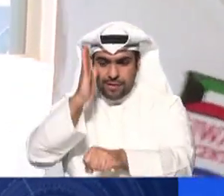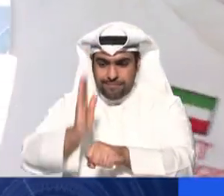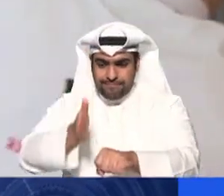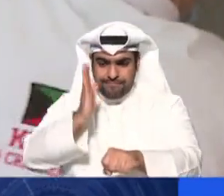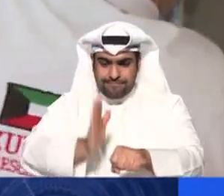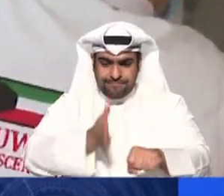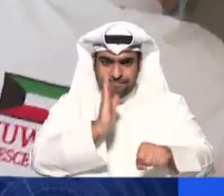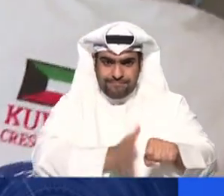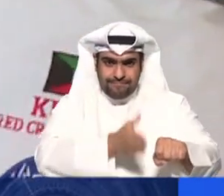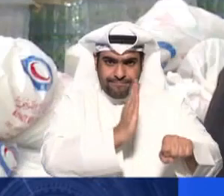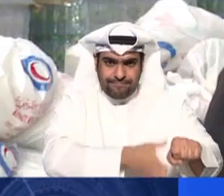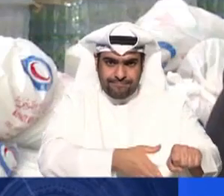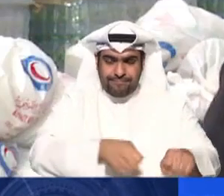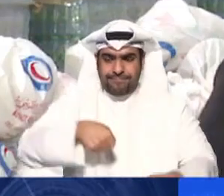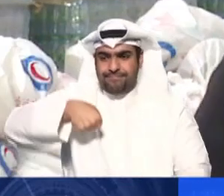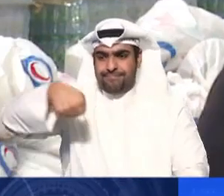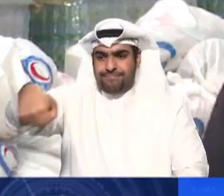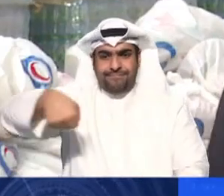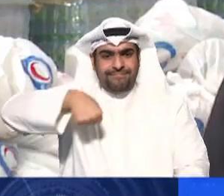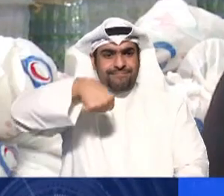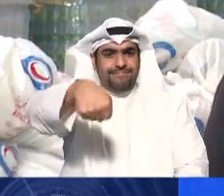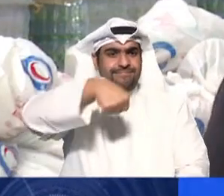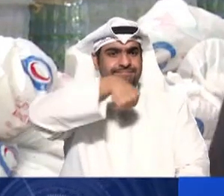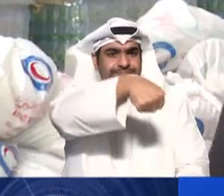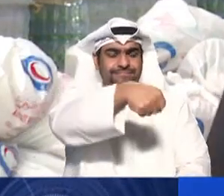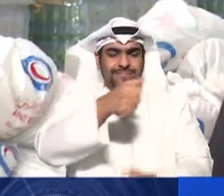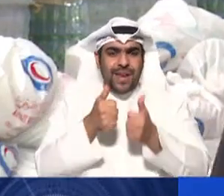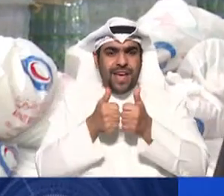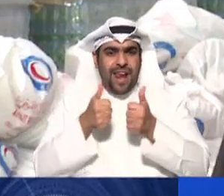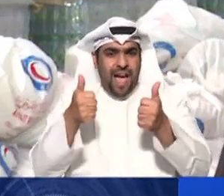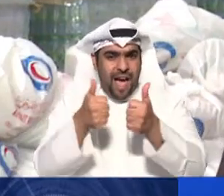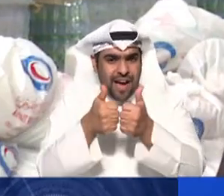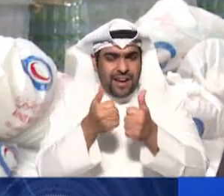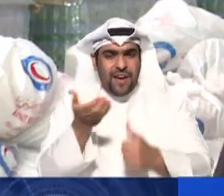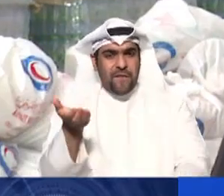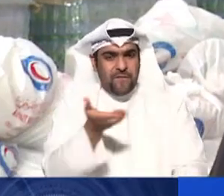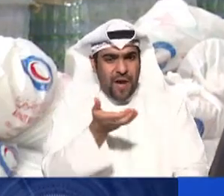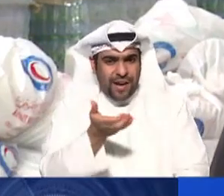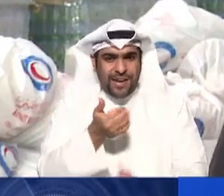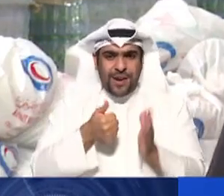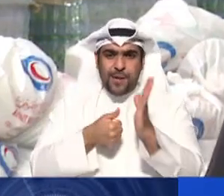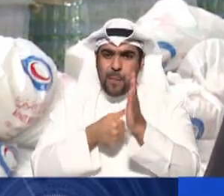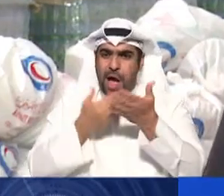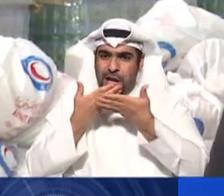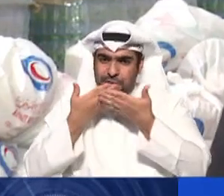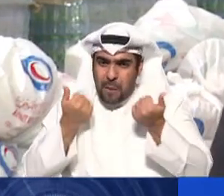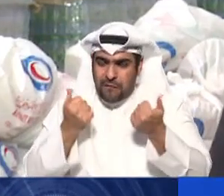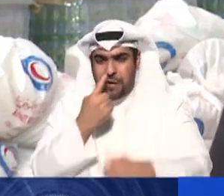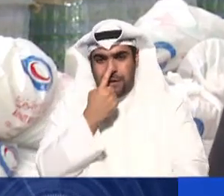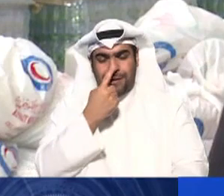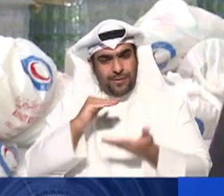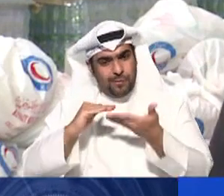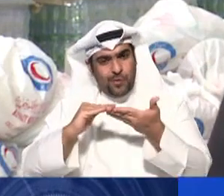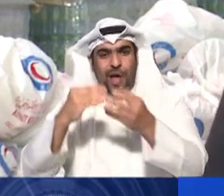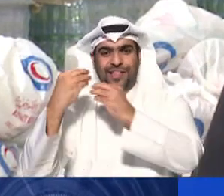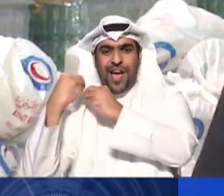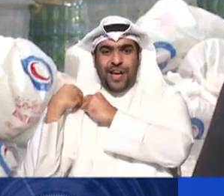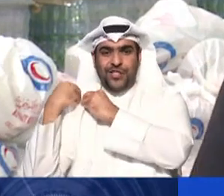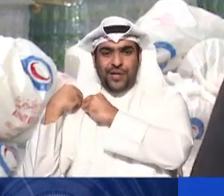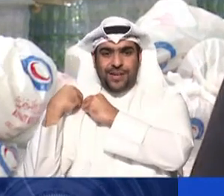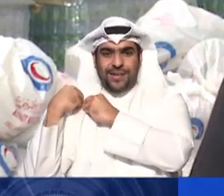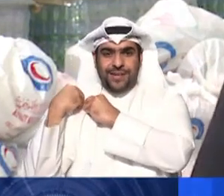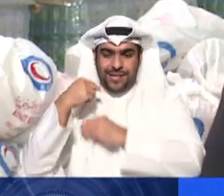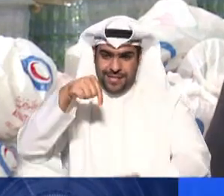الأضحى المبارك. بدنا نصير شراكة اجتماعية مجتمعية مع مؤسسات الدولة، المواطنين والمقيمين.